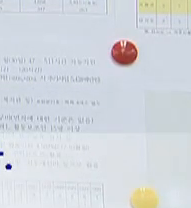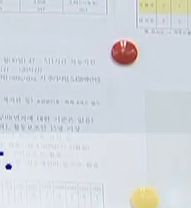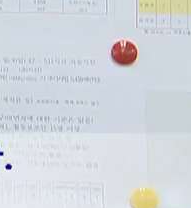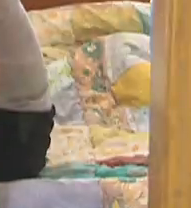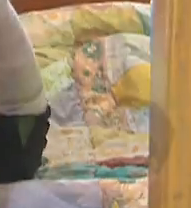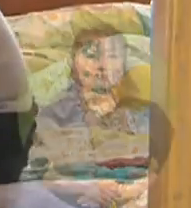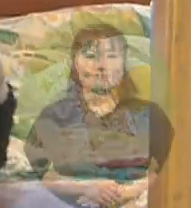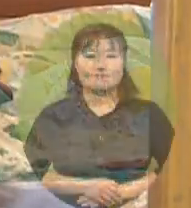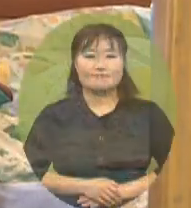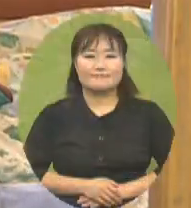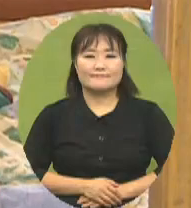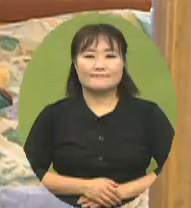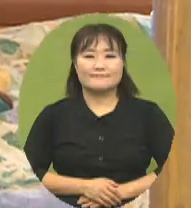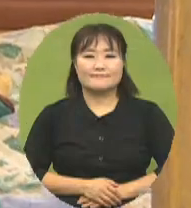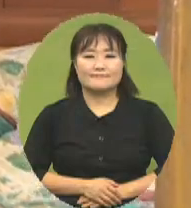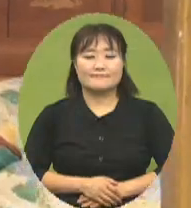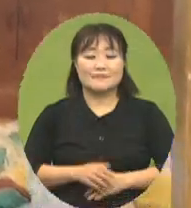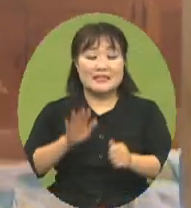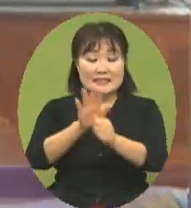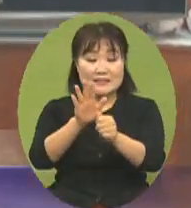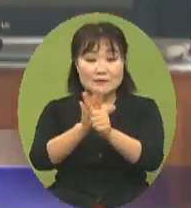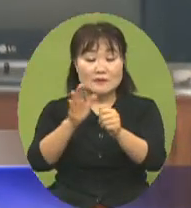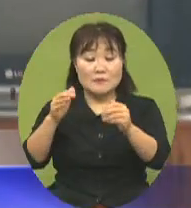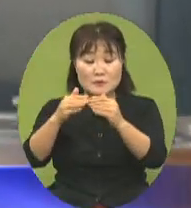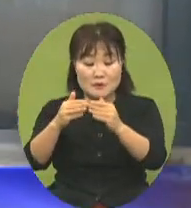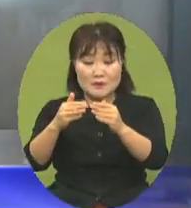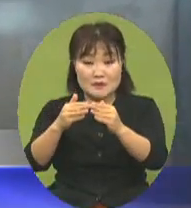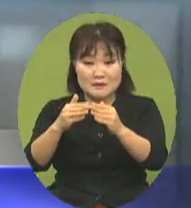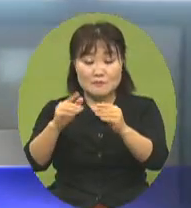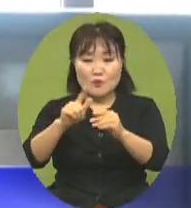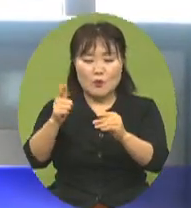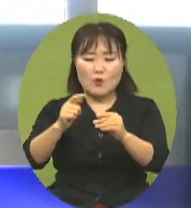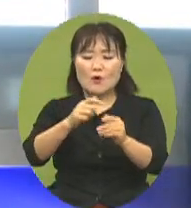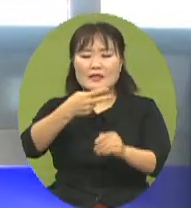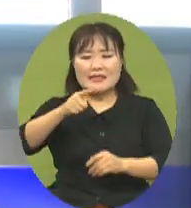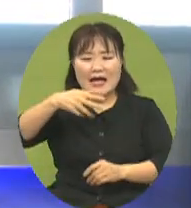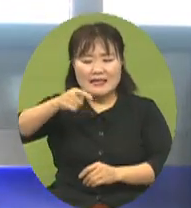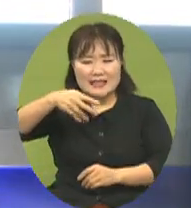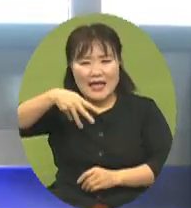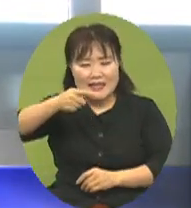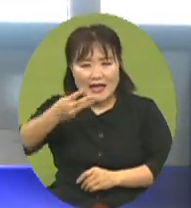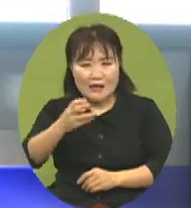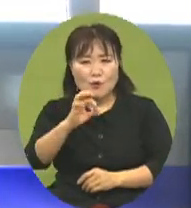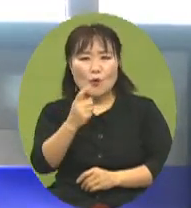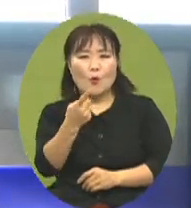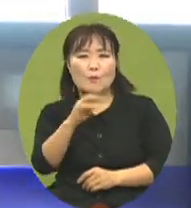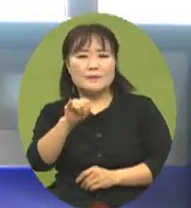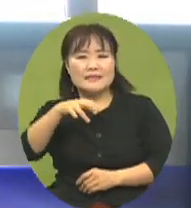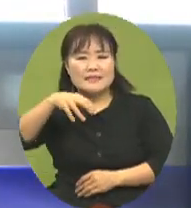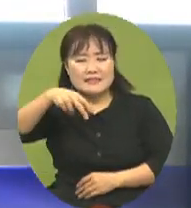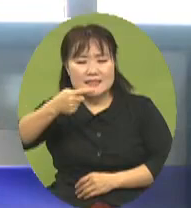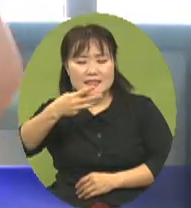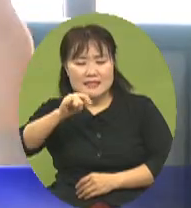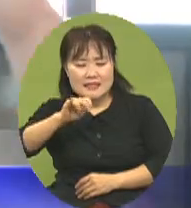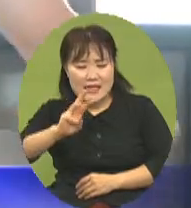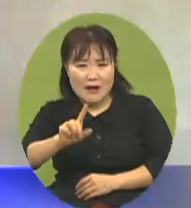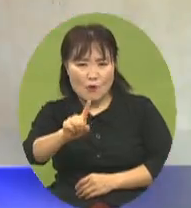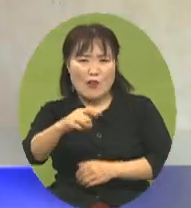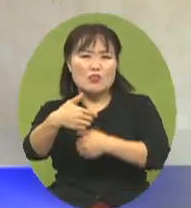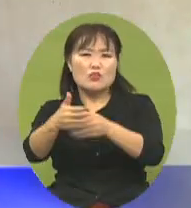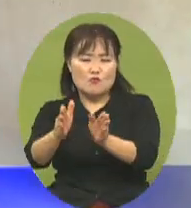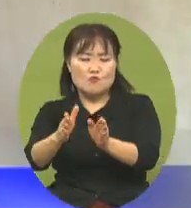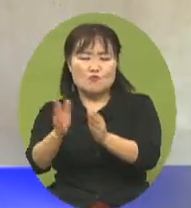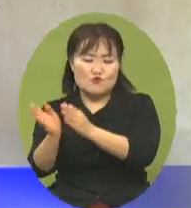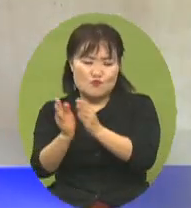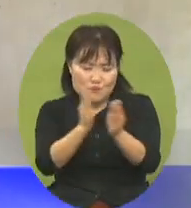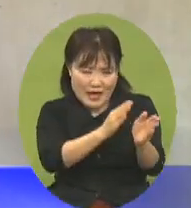계획으로 있습니다. 지원 주거는 지역 내 다세대 주택이나 오피스텔 등 한 동을 확보해 자립을 원하는